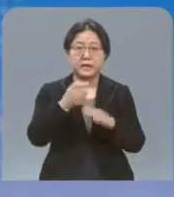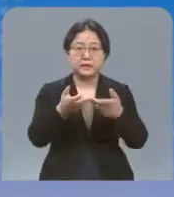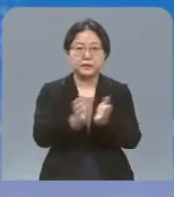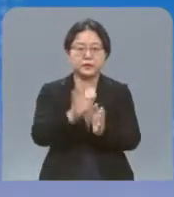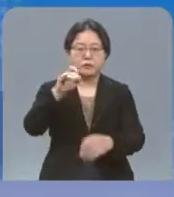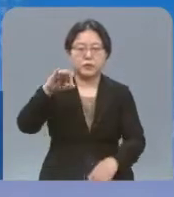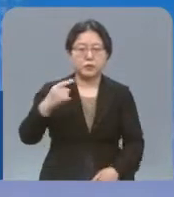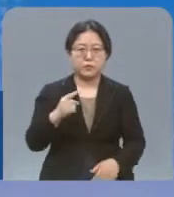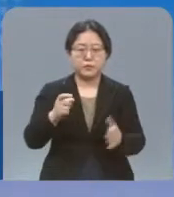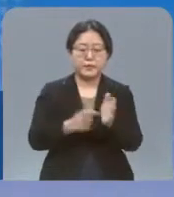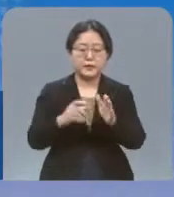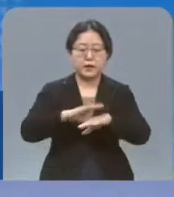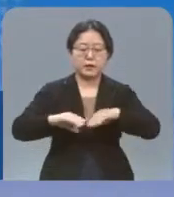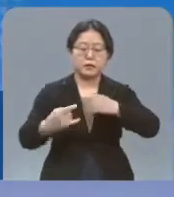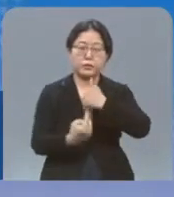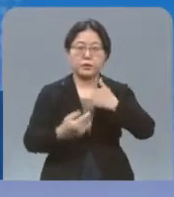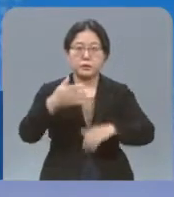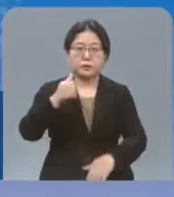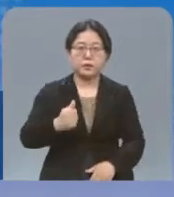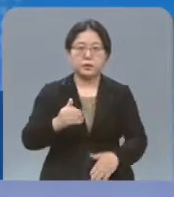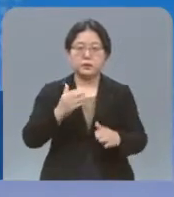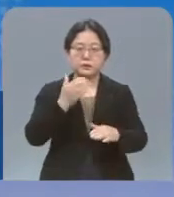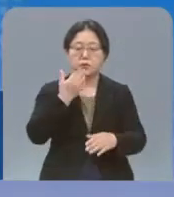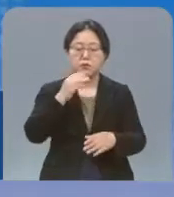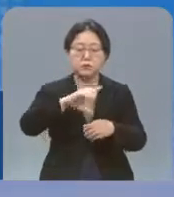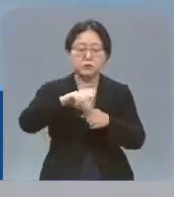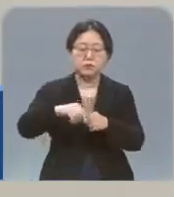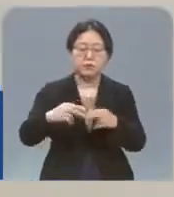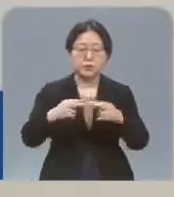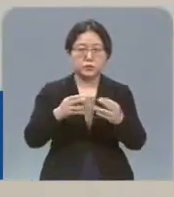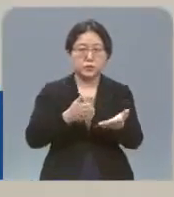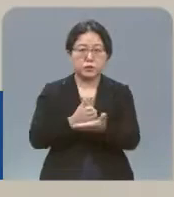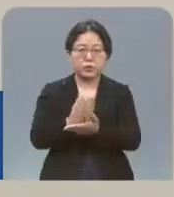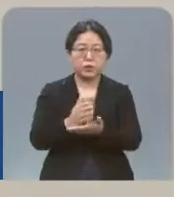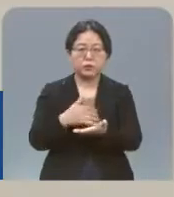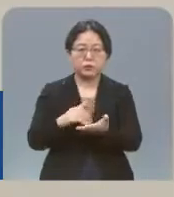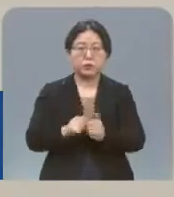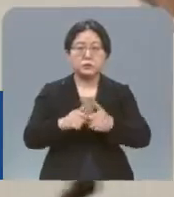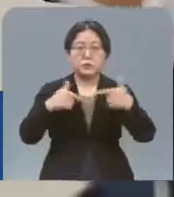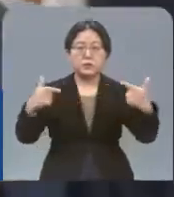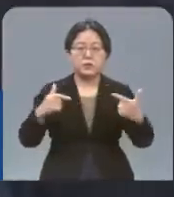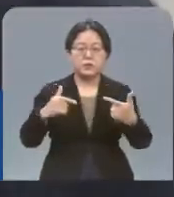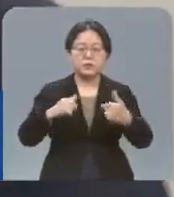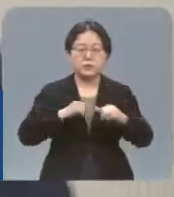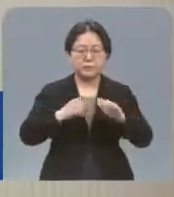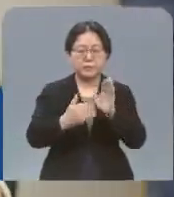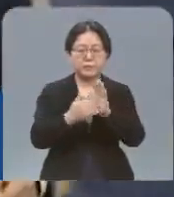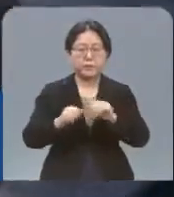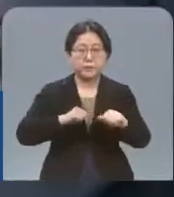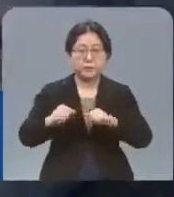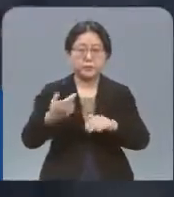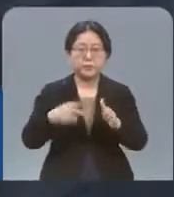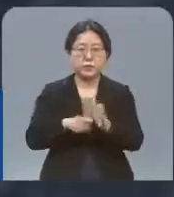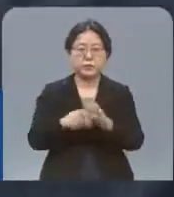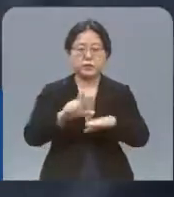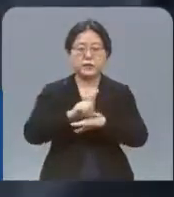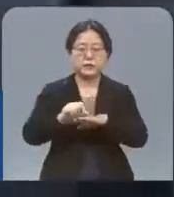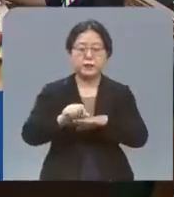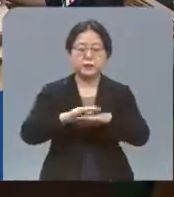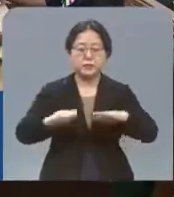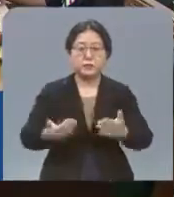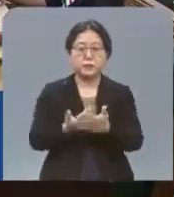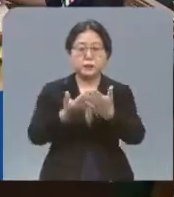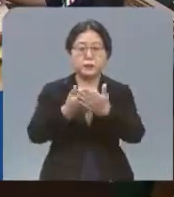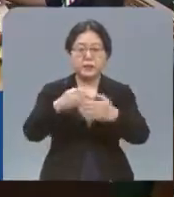더불어민주당 우상호 비상대책위원장이 수도권 반도체학과 증설 움직임에 대응하기 위해서 지역 균형 발전 차원에서